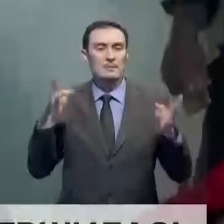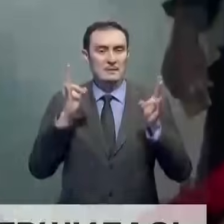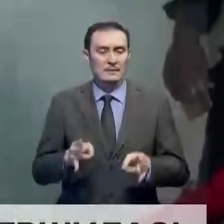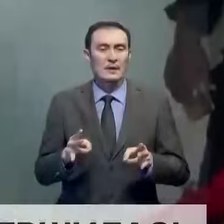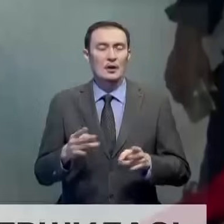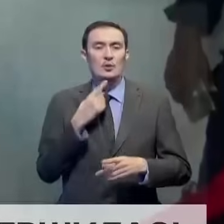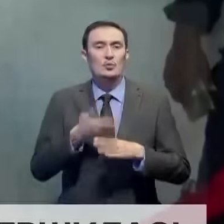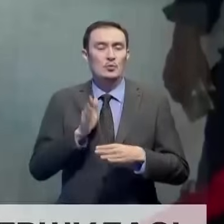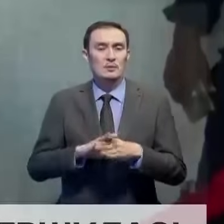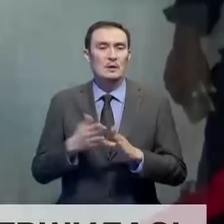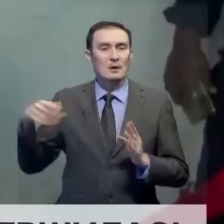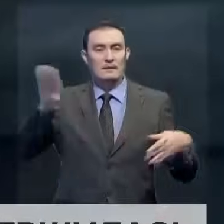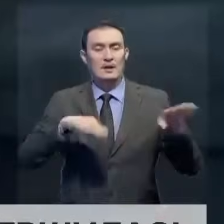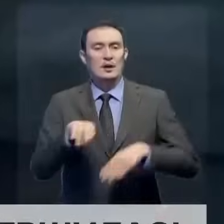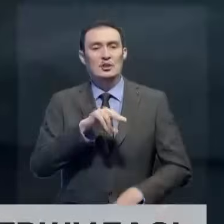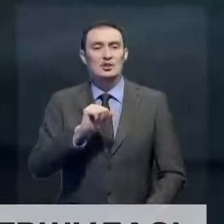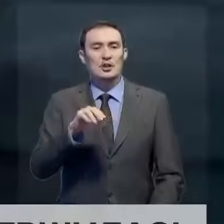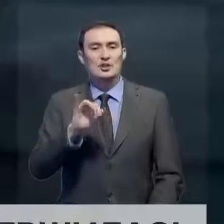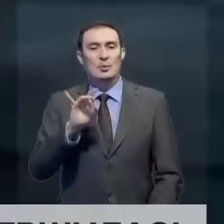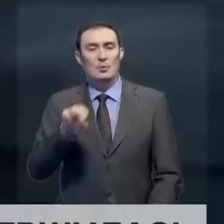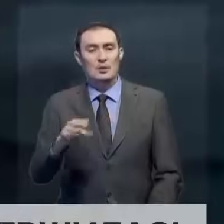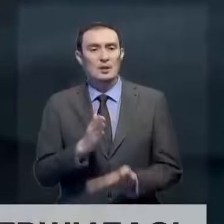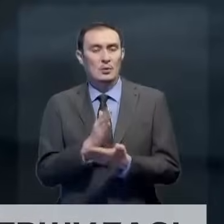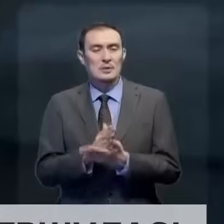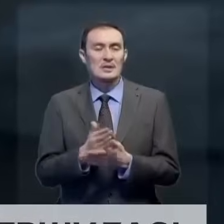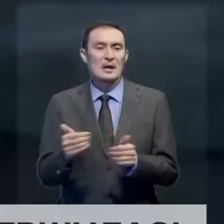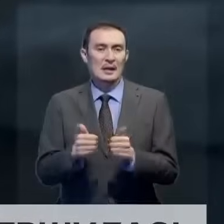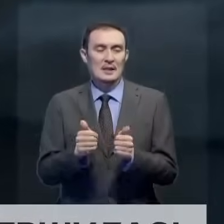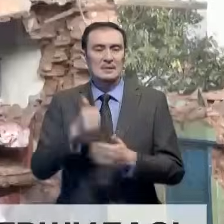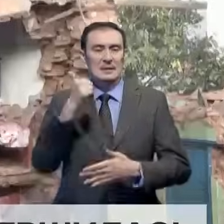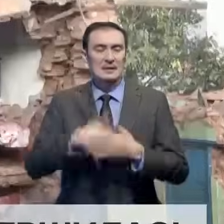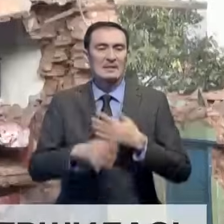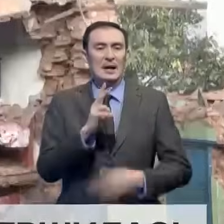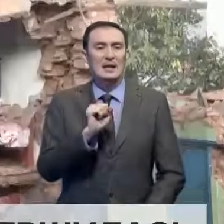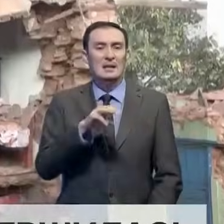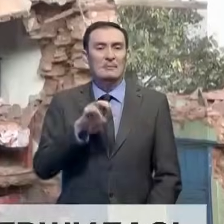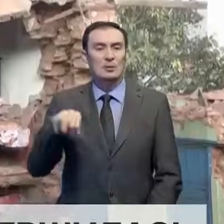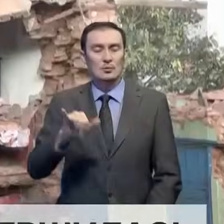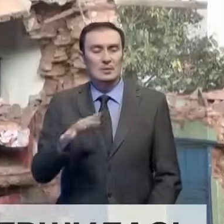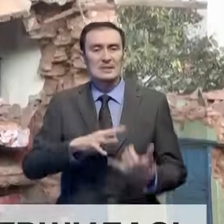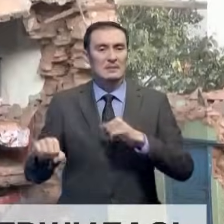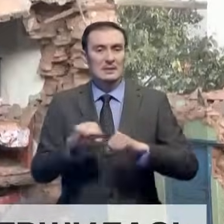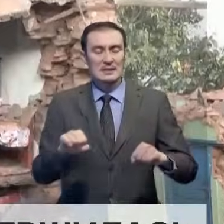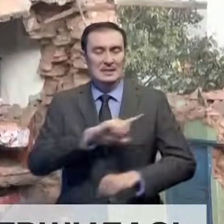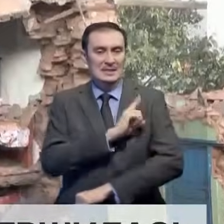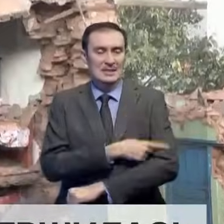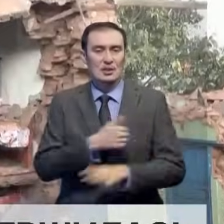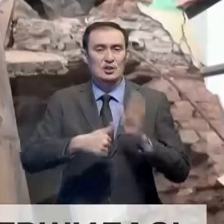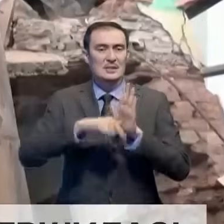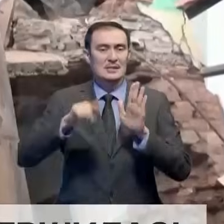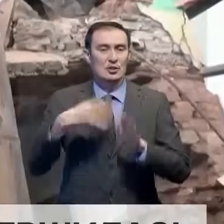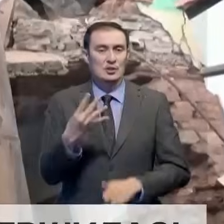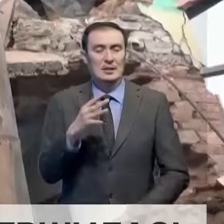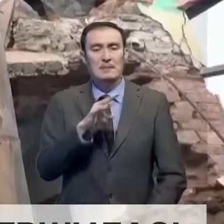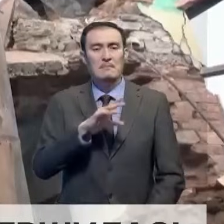в труднодоступных районах Джаджаркот и Рукум, которые расположены недалеко от столицы Катманду. Напомню, землетрясение магнитудой 6,4